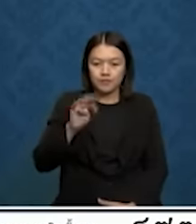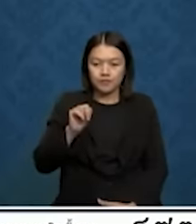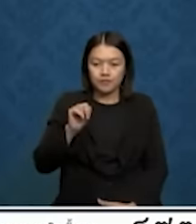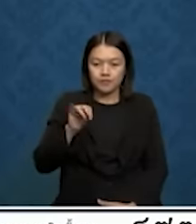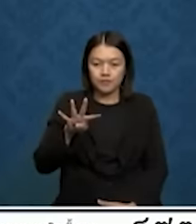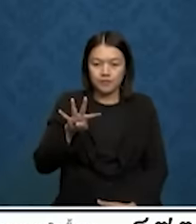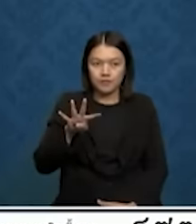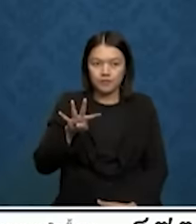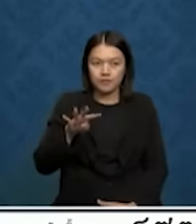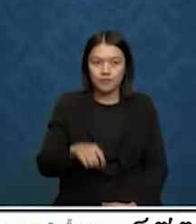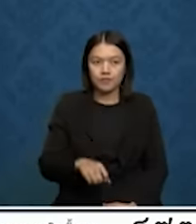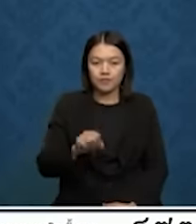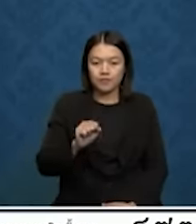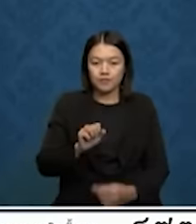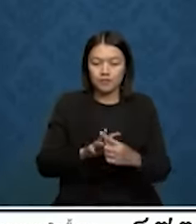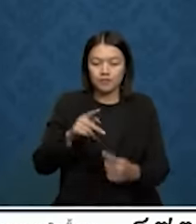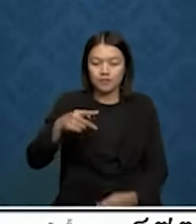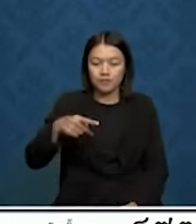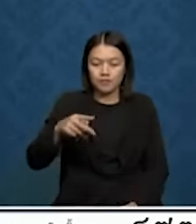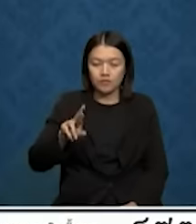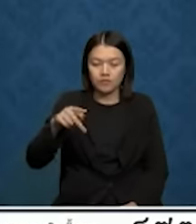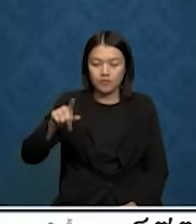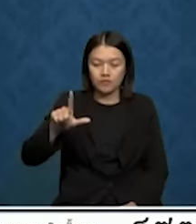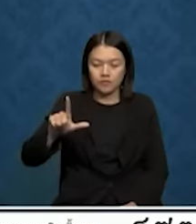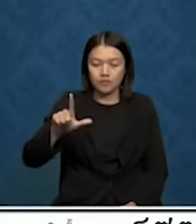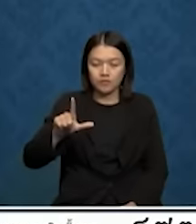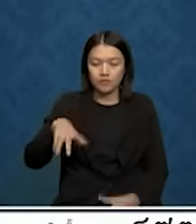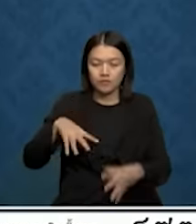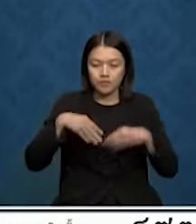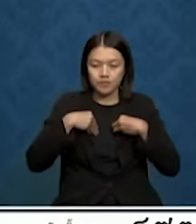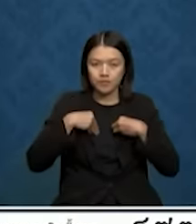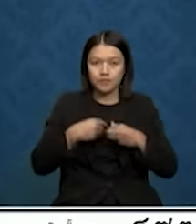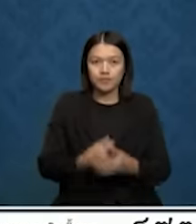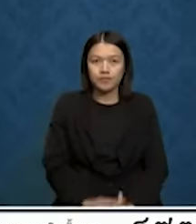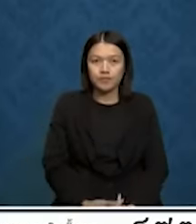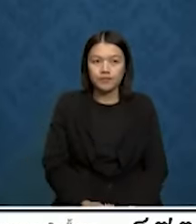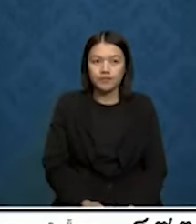444พลตำรวจตรีสุรพลบุญมา เห็นชอบครับ